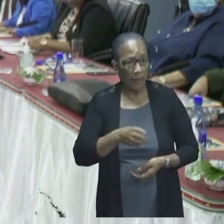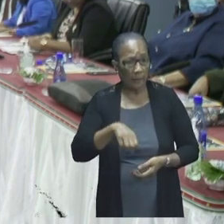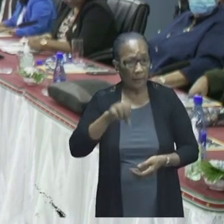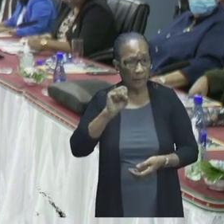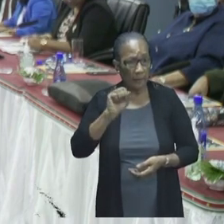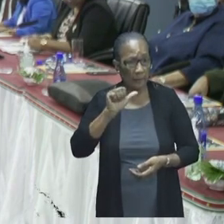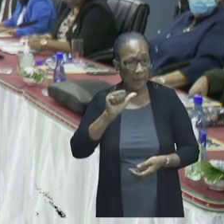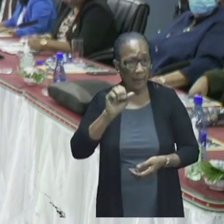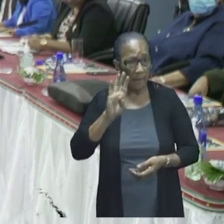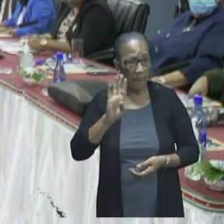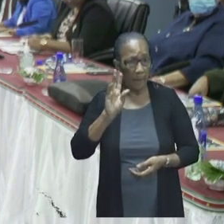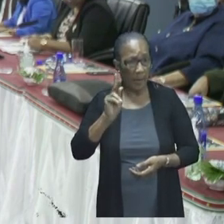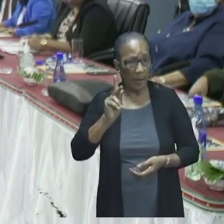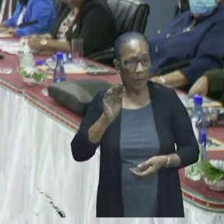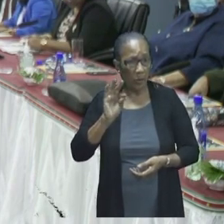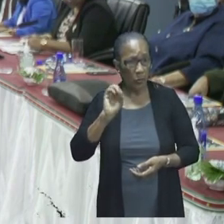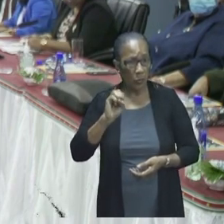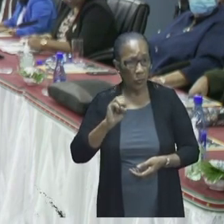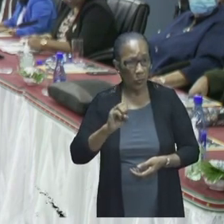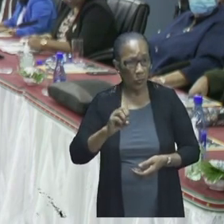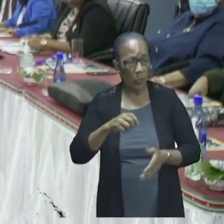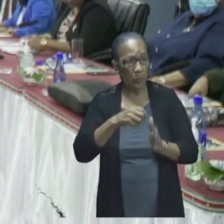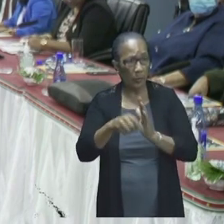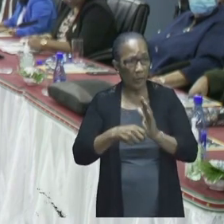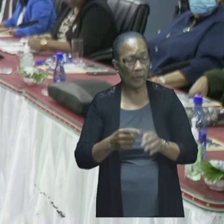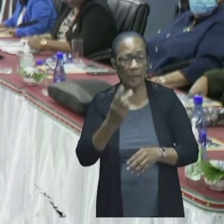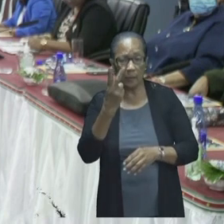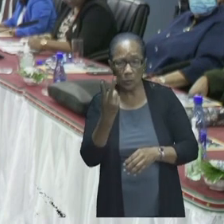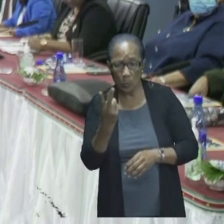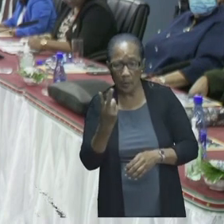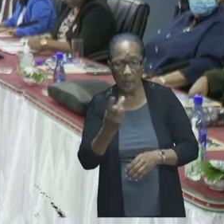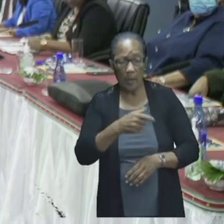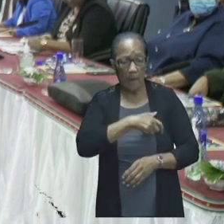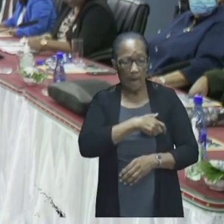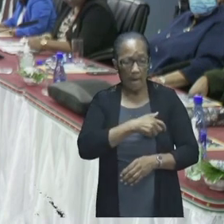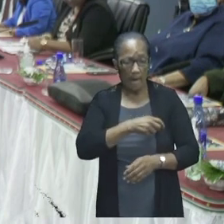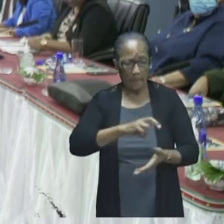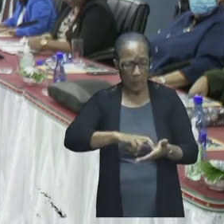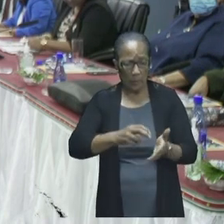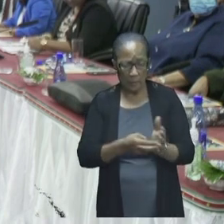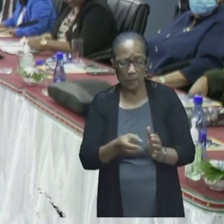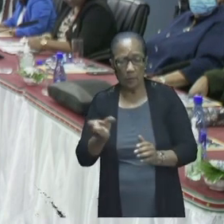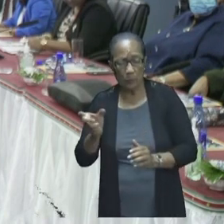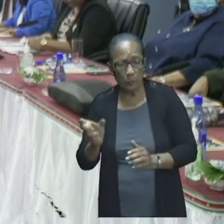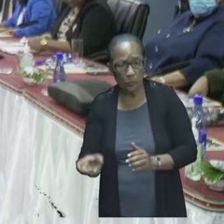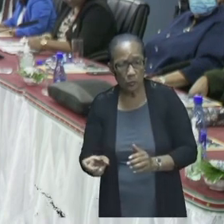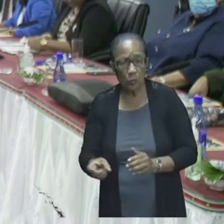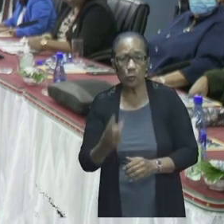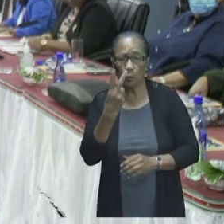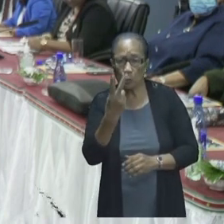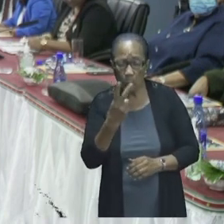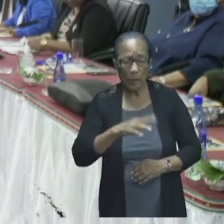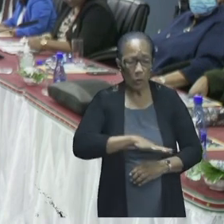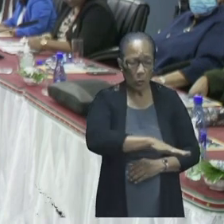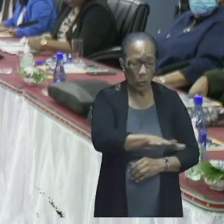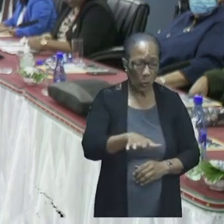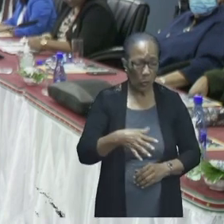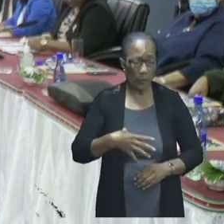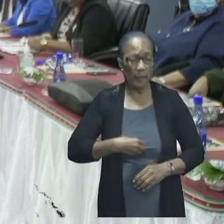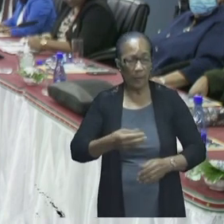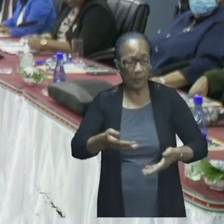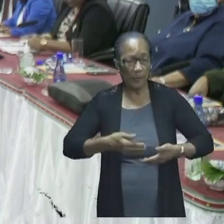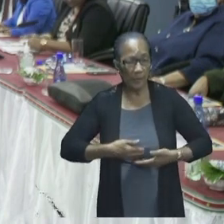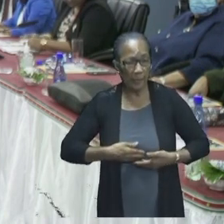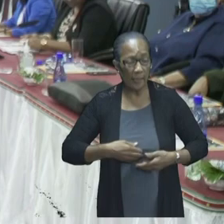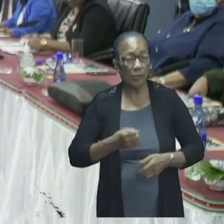reizen over was later ander tussen het politici tenminste om meer dan twee gronden hebben gehad dus hoeveel